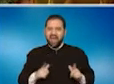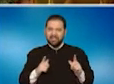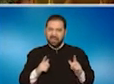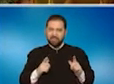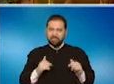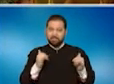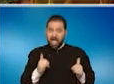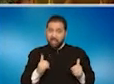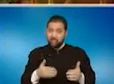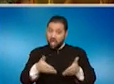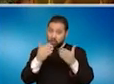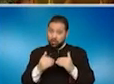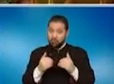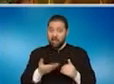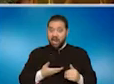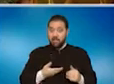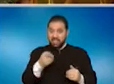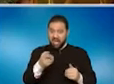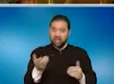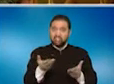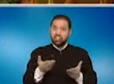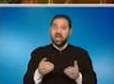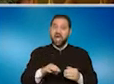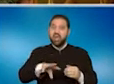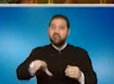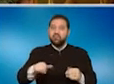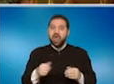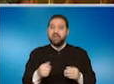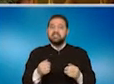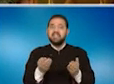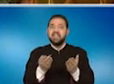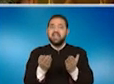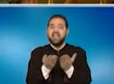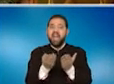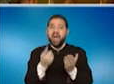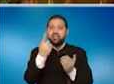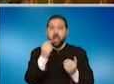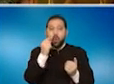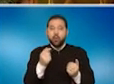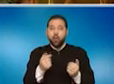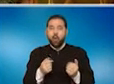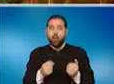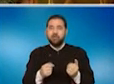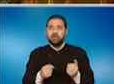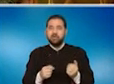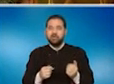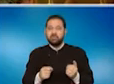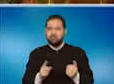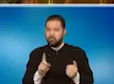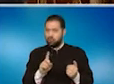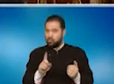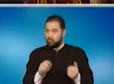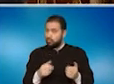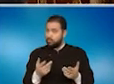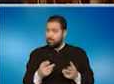pentru că l-a născut mama lui bună sau pentru că a învățat bunătatea sub ascultarea cuiva sau pentru că citind anumite cărți și-a dat seama că e mai bine să fii bun decât